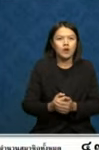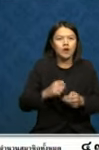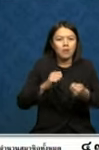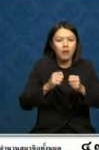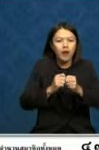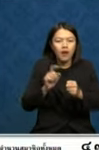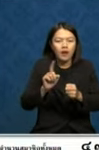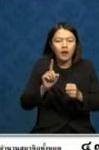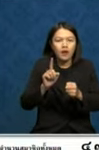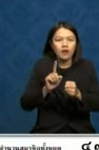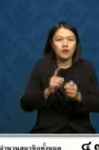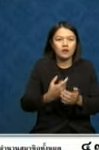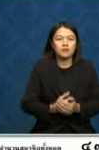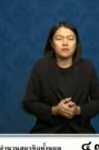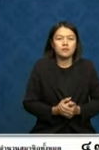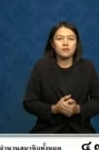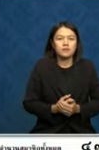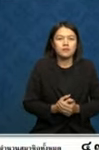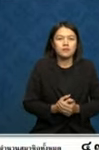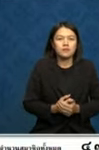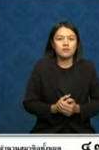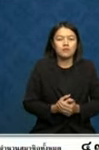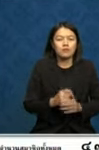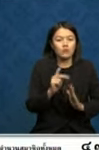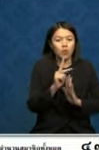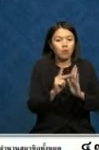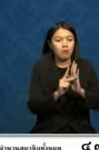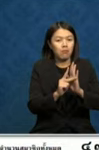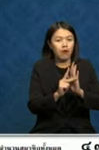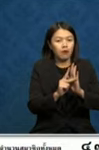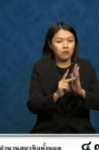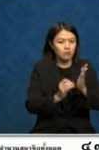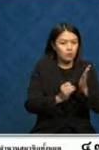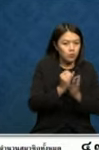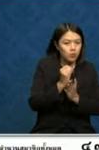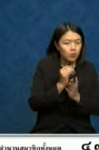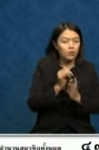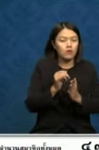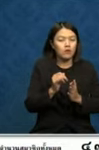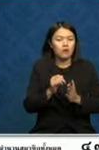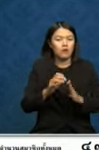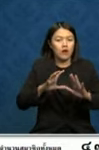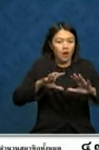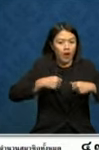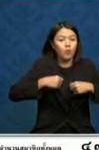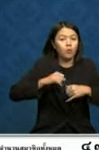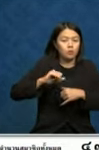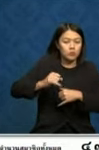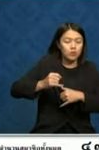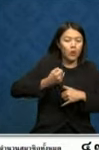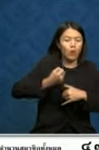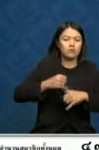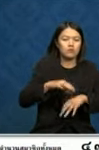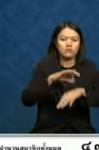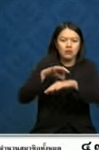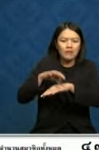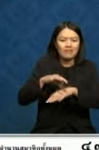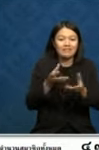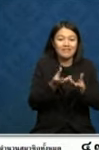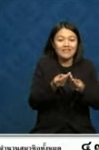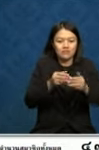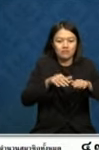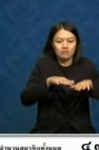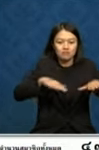าโดยชอบหรือไม่สิ่งที่สำคัญที่สุดก็คือว่าการครอบครองนะครับตำแหน่งที่ดินที่ครอบคร